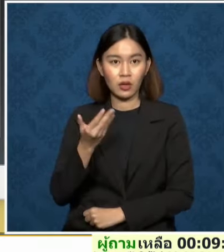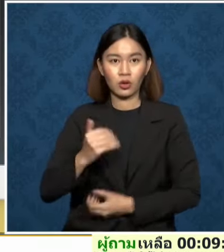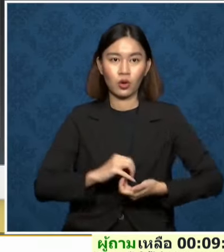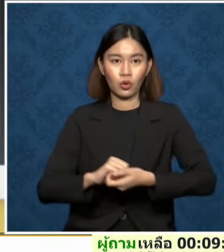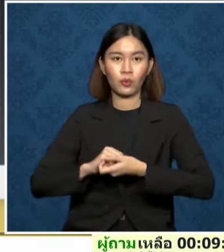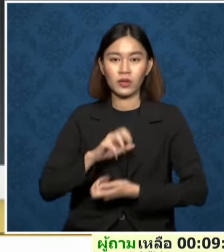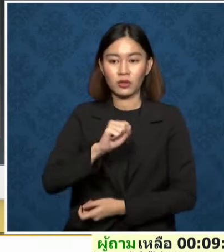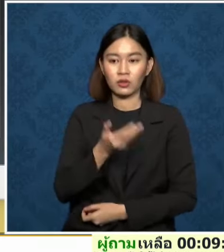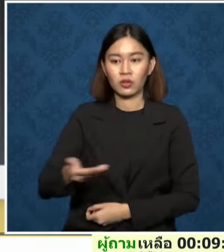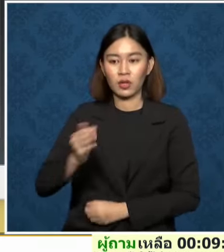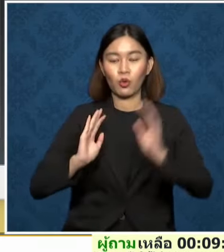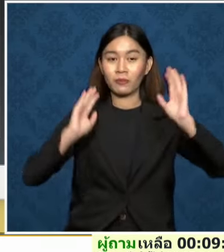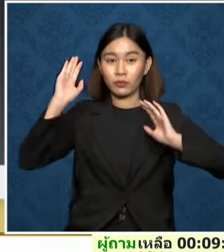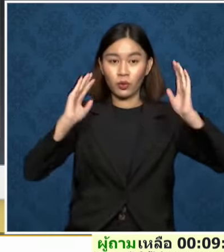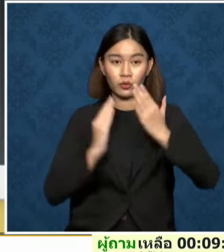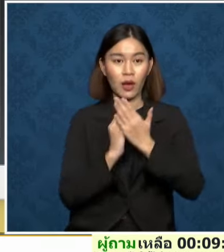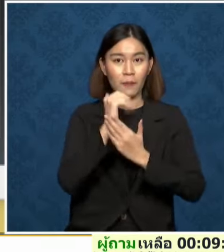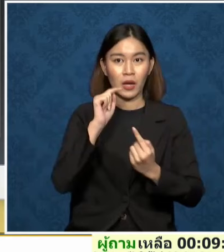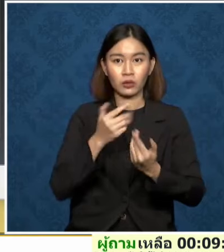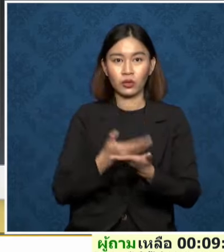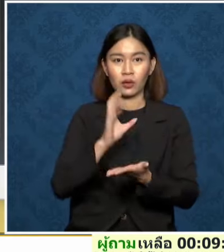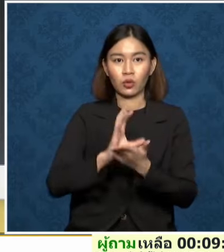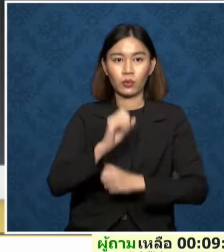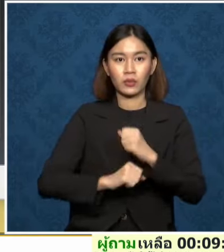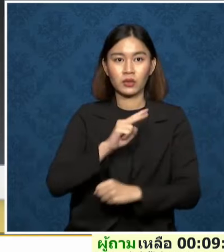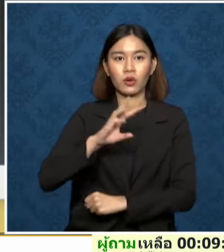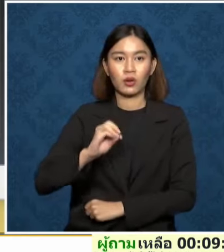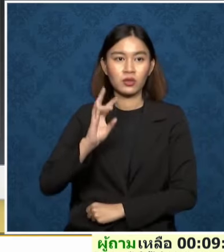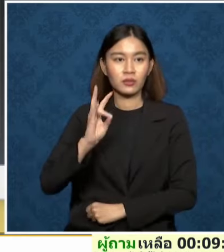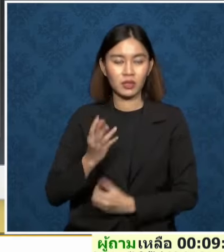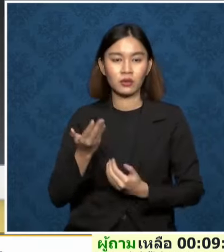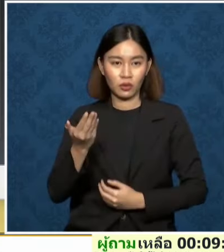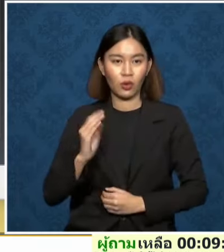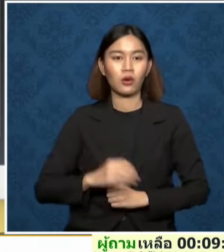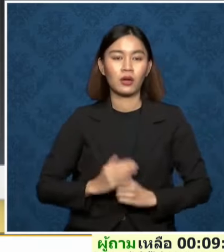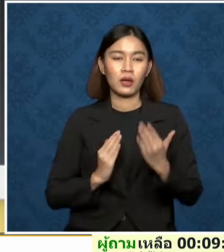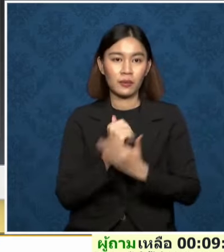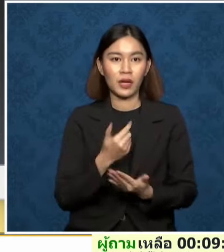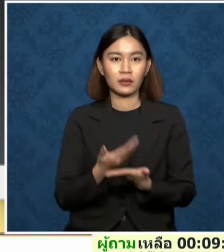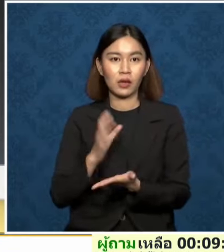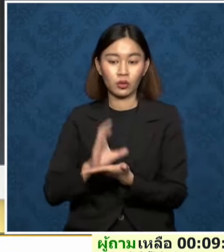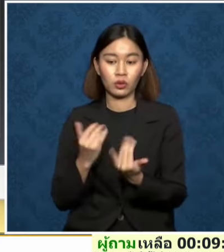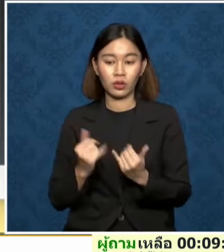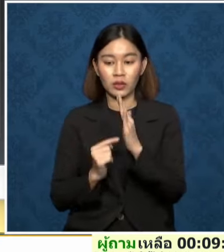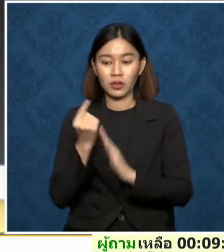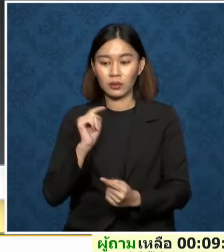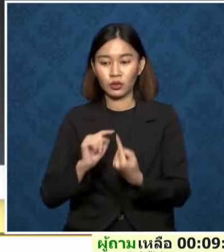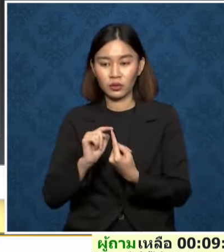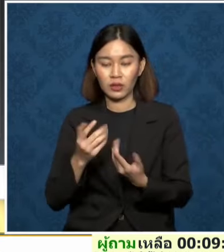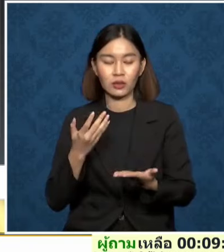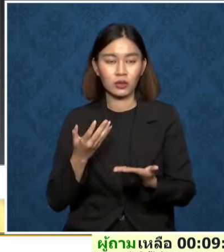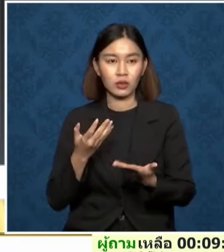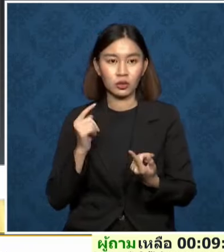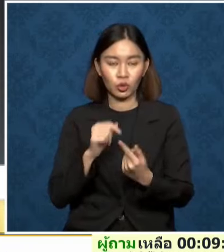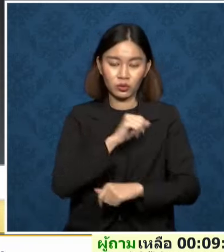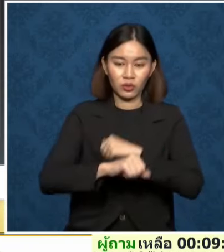ามพูมือสมาชิได้โบทผ่านในงบประมาณปี 2567 ด้วยนะคะในวงเงินเบื้องต้นค่ะ ก็เปนเรื่องของการเวนคื